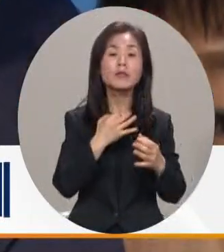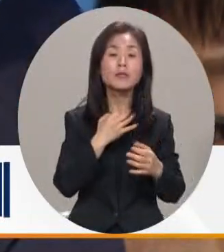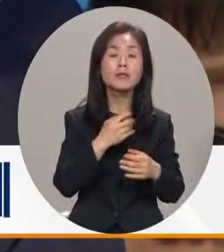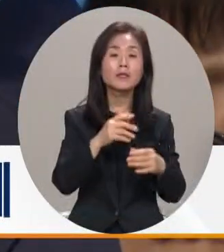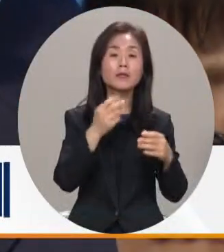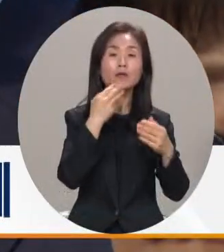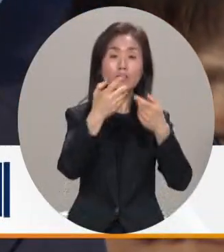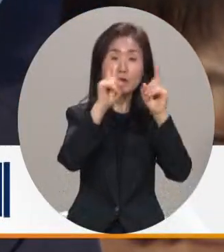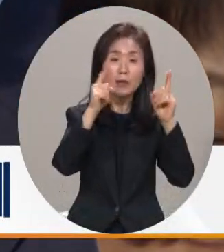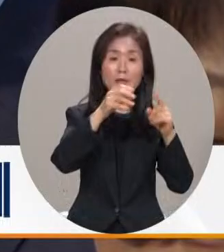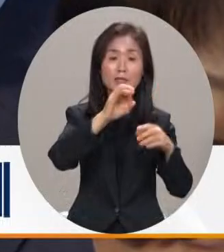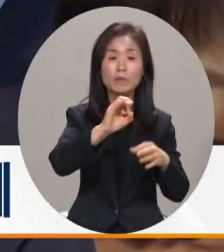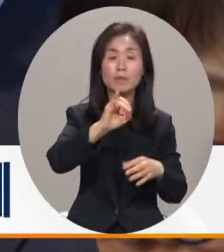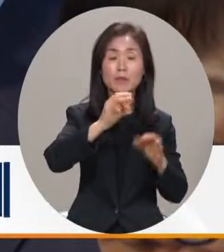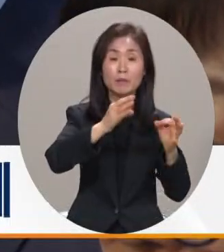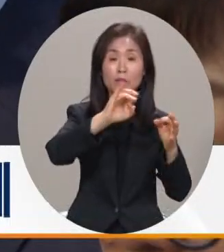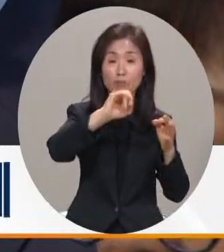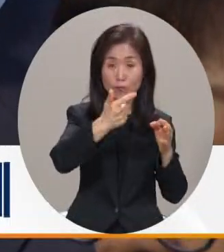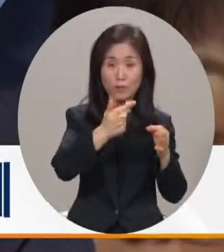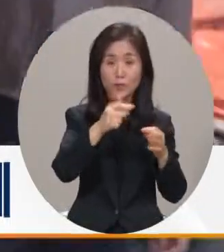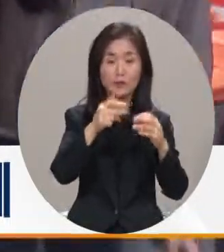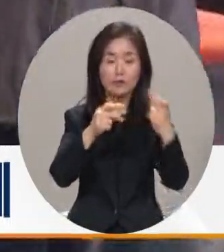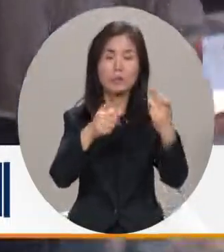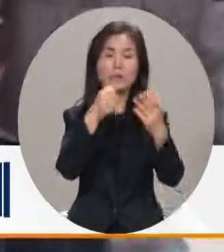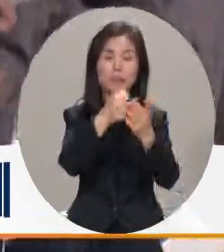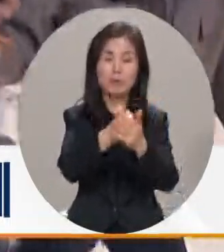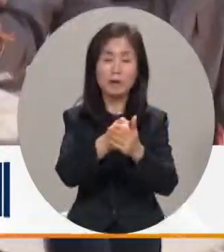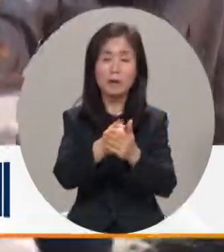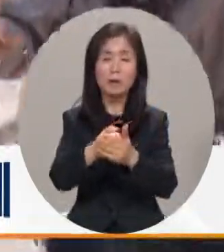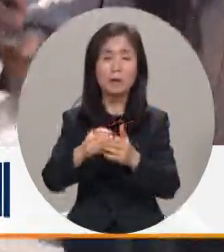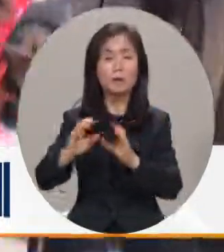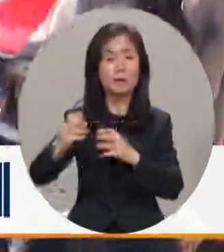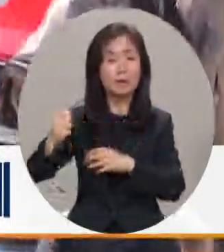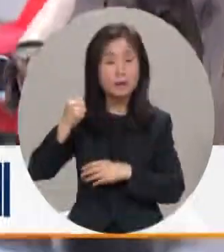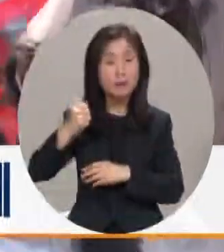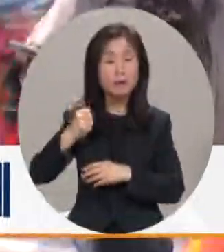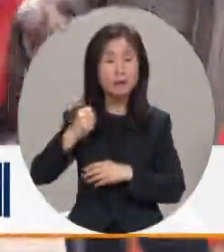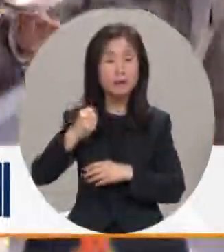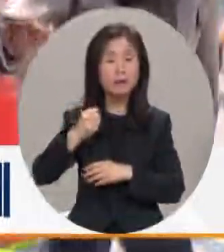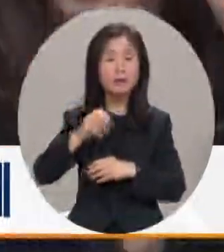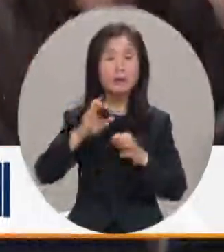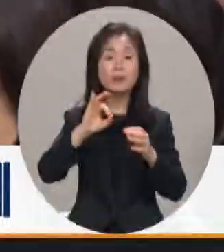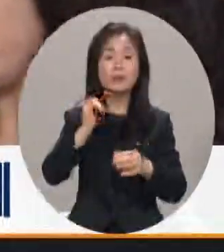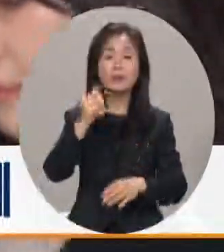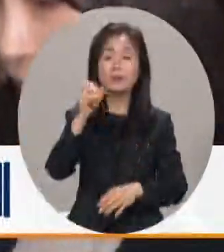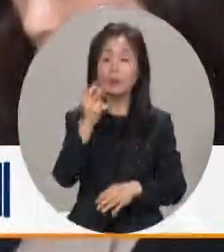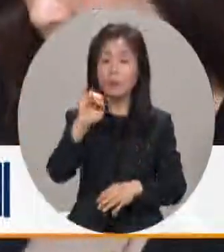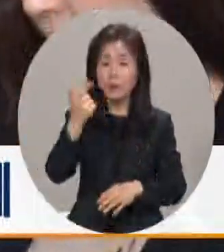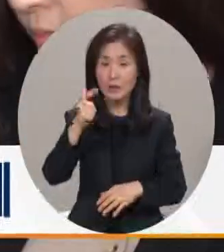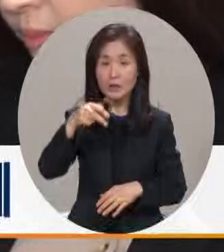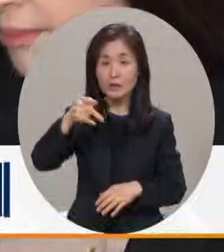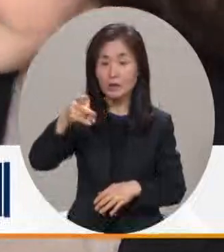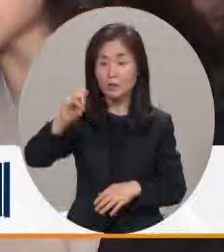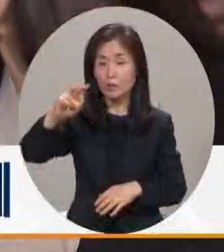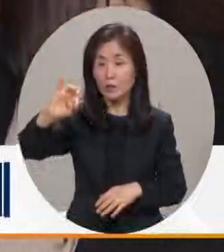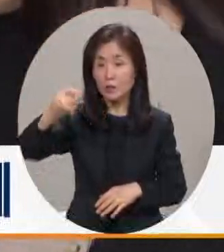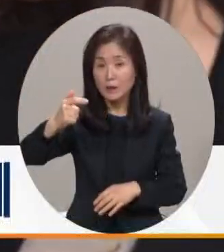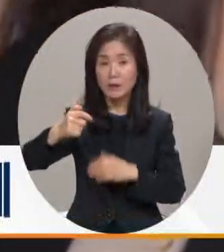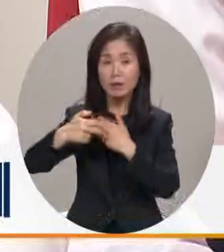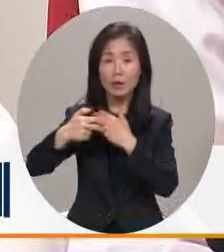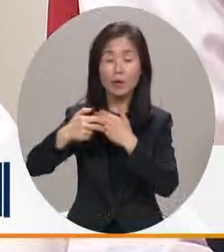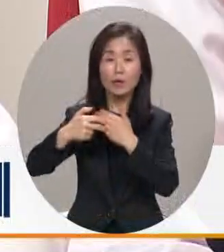교수를 비례 12번에 확정했습니다 국민의 미래는 당선권에 인요한 세브란스 병원 국제진료